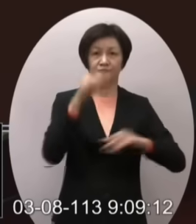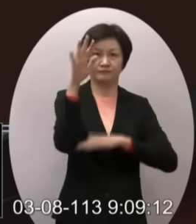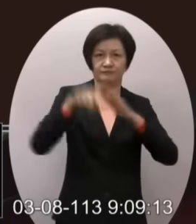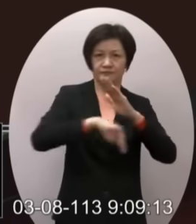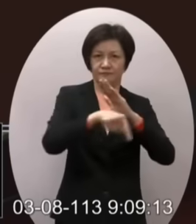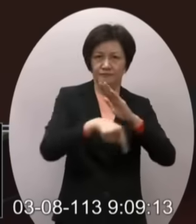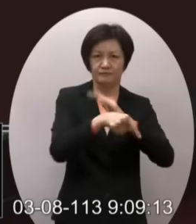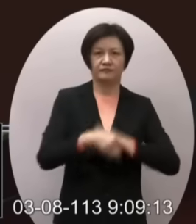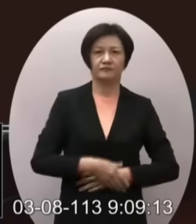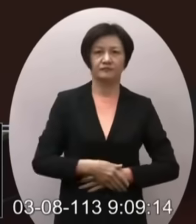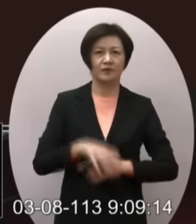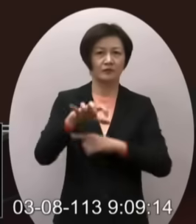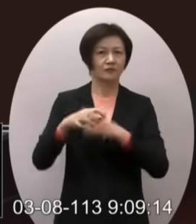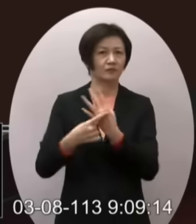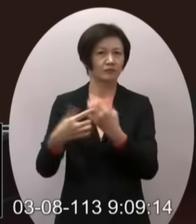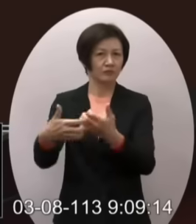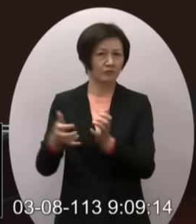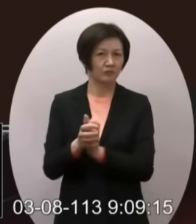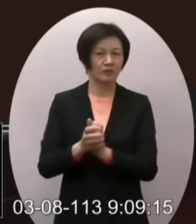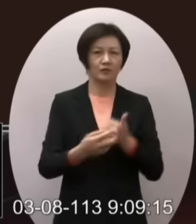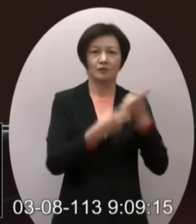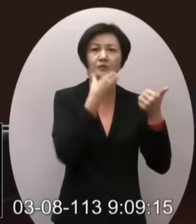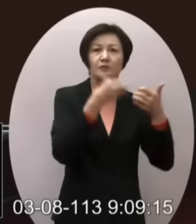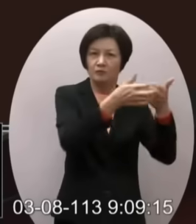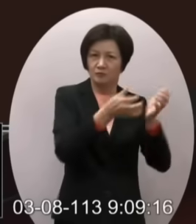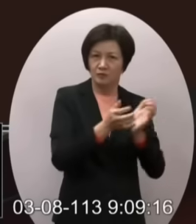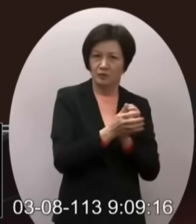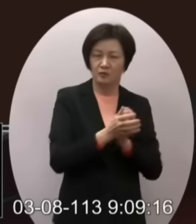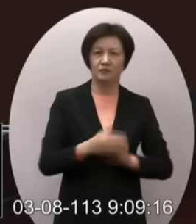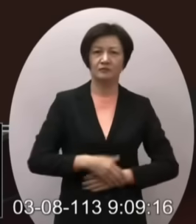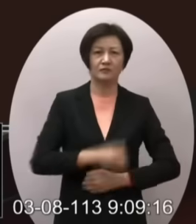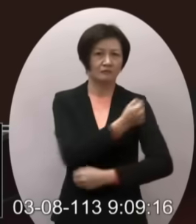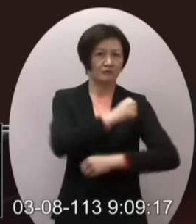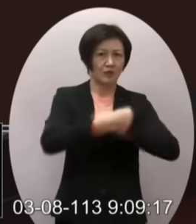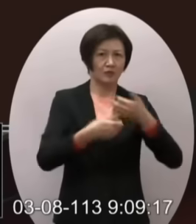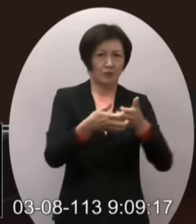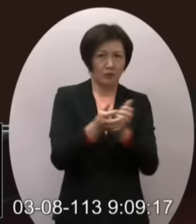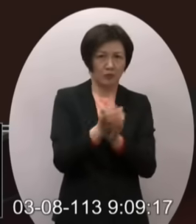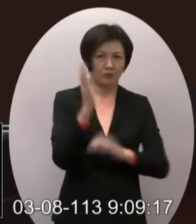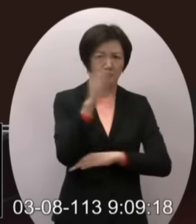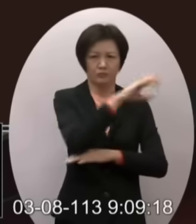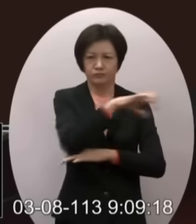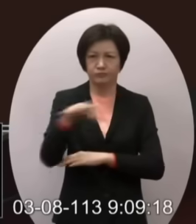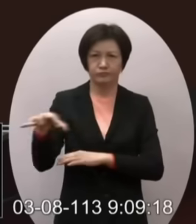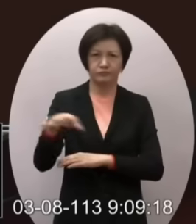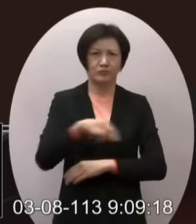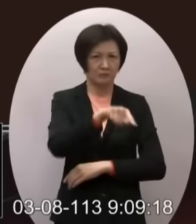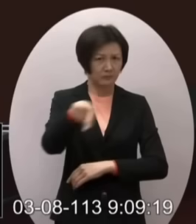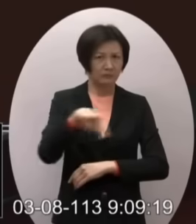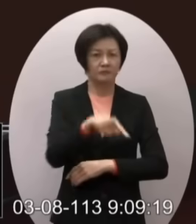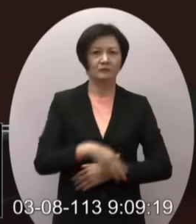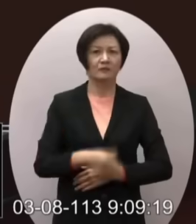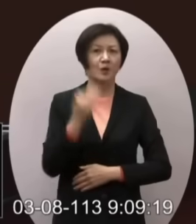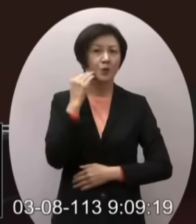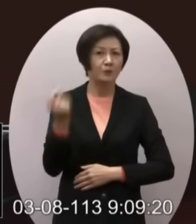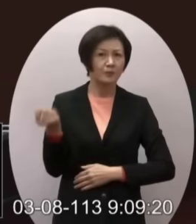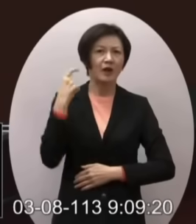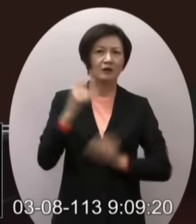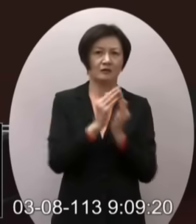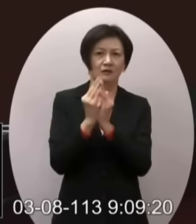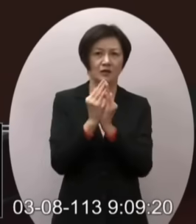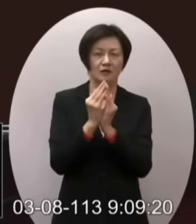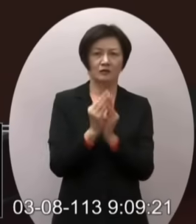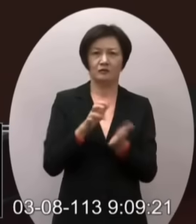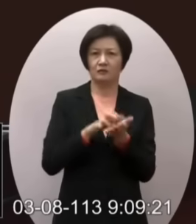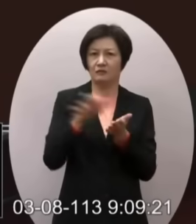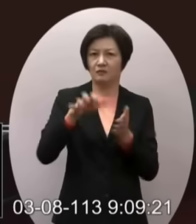院、农业部、卫福部以及劳动部等相关部会听到桃园航